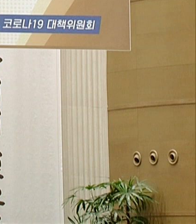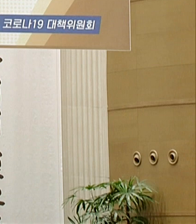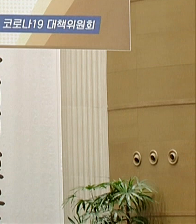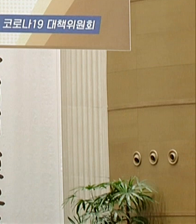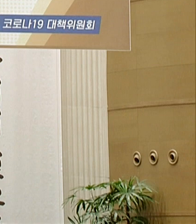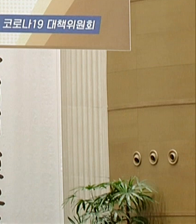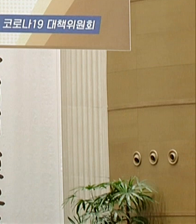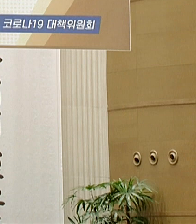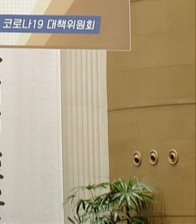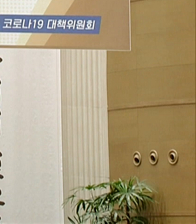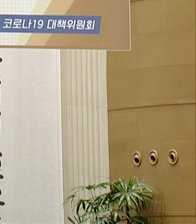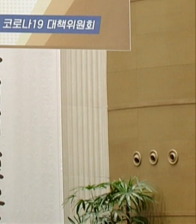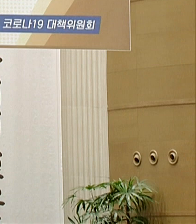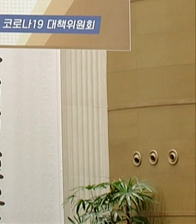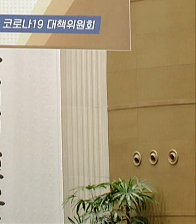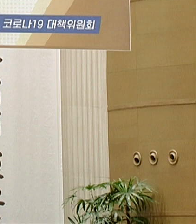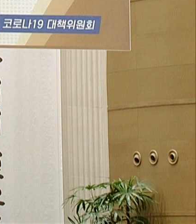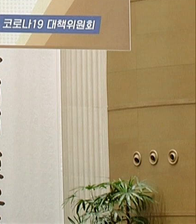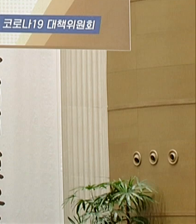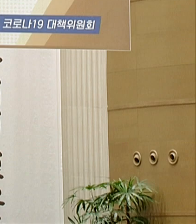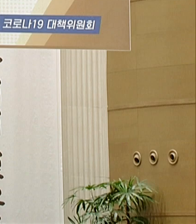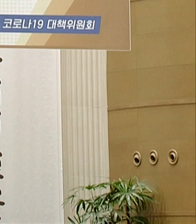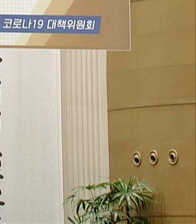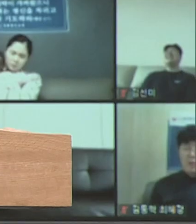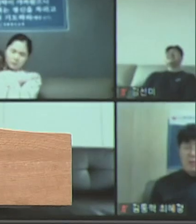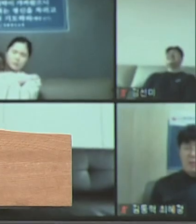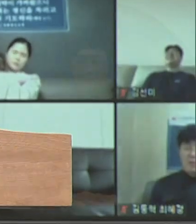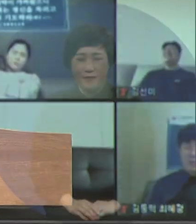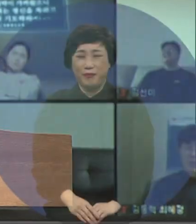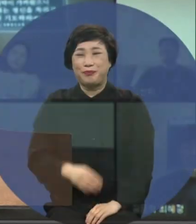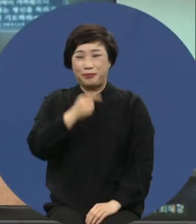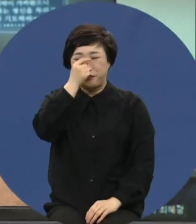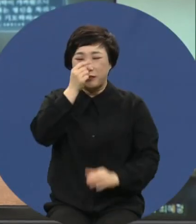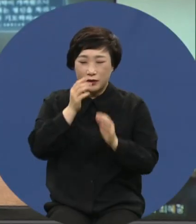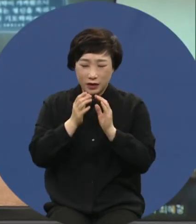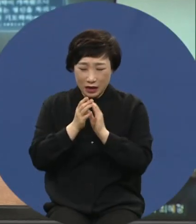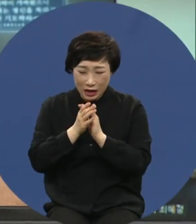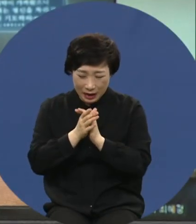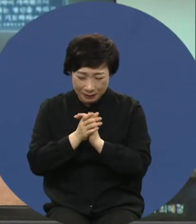감사의 표현으로 마음껏 주님을 만나게 하옵소서.